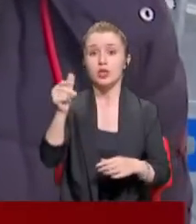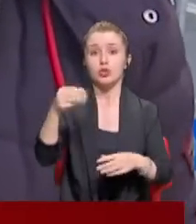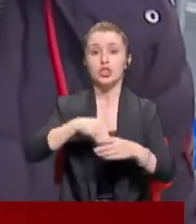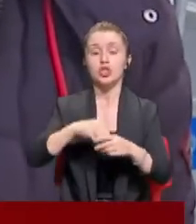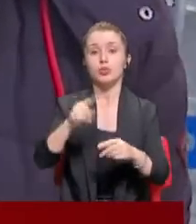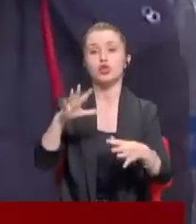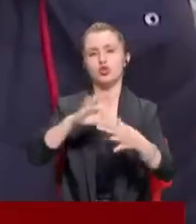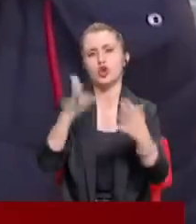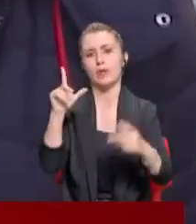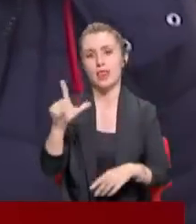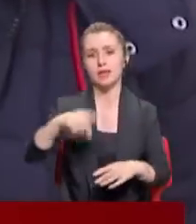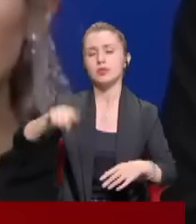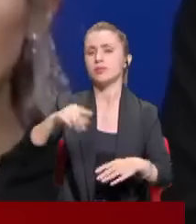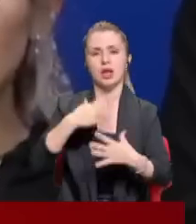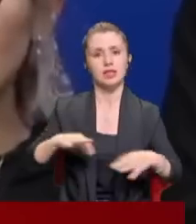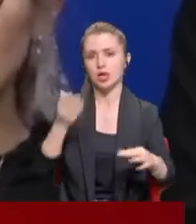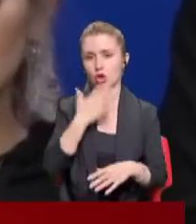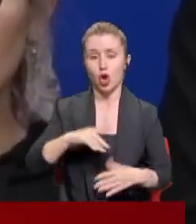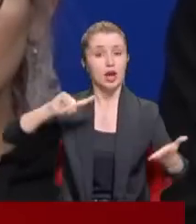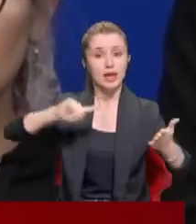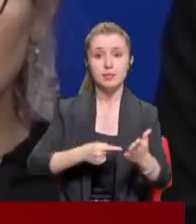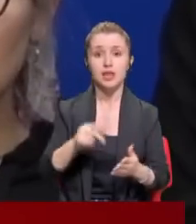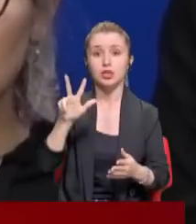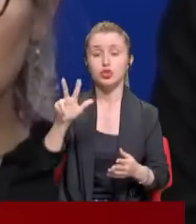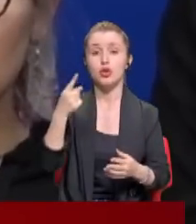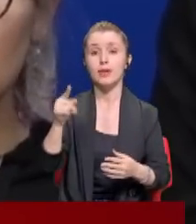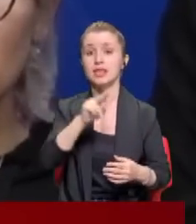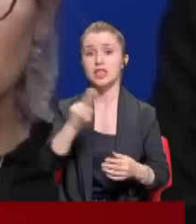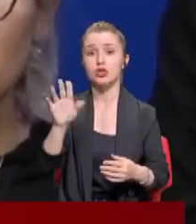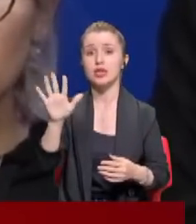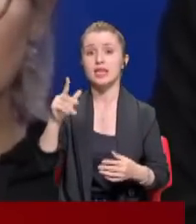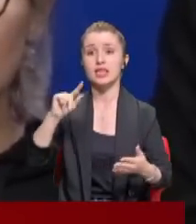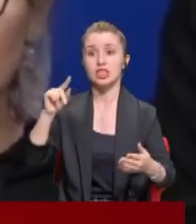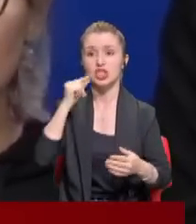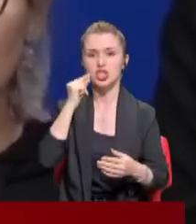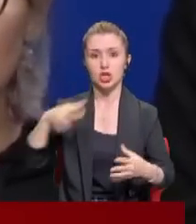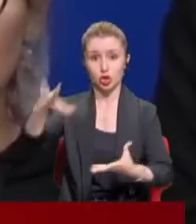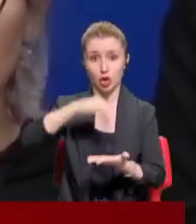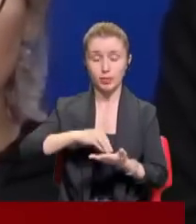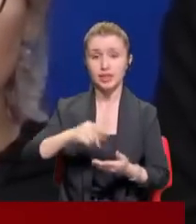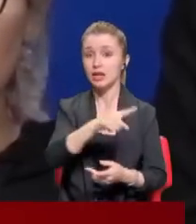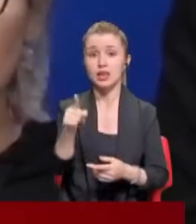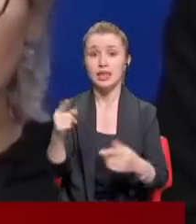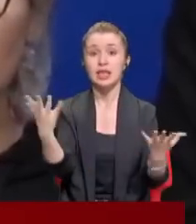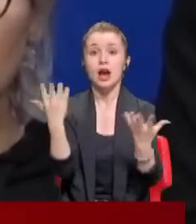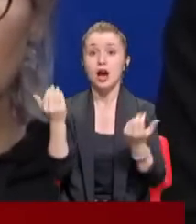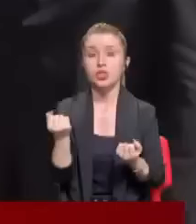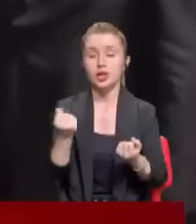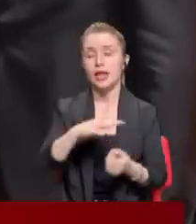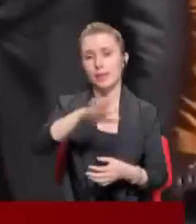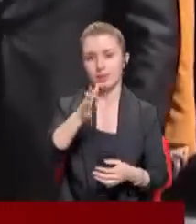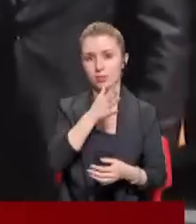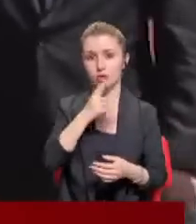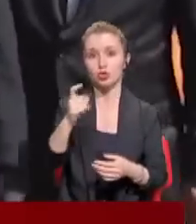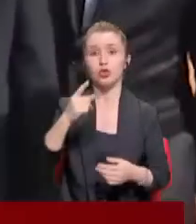işi bitirmeniz lazımdı. Hiçbir hazırlığı yok. İmzaları 3750 kişi topladı. Hangi ilden ne kadar olacağını hepimiz biliyorduk.